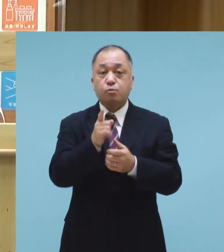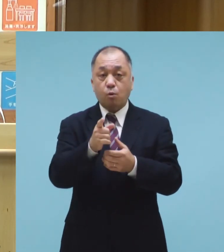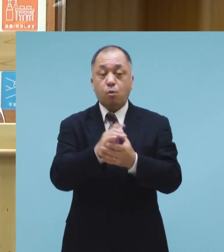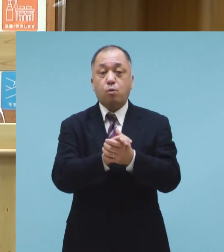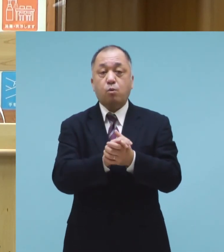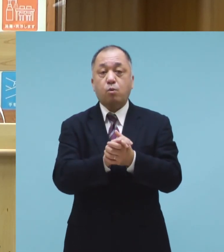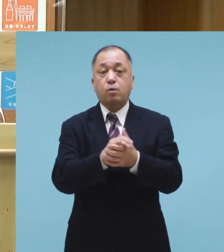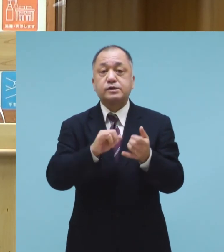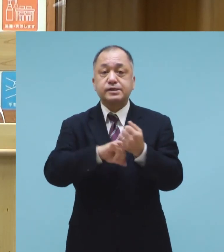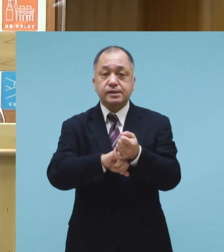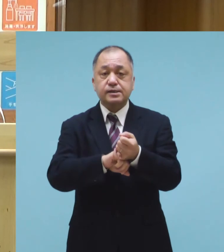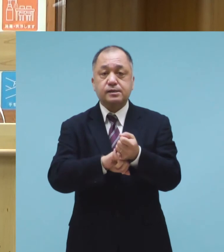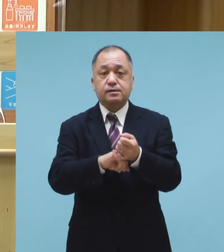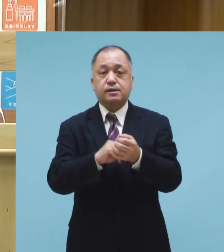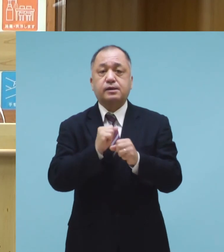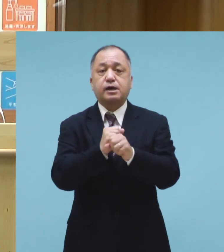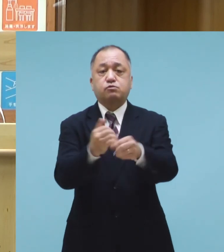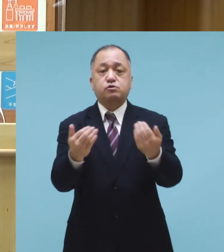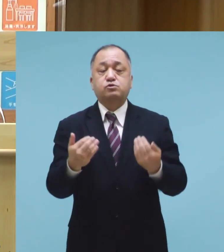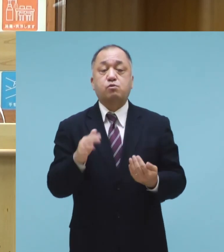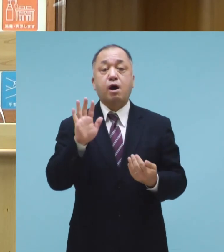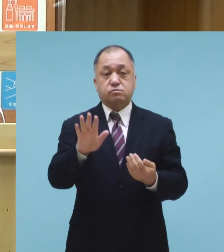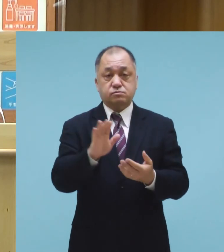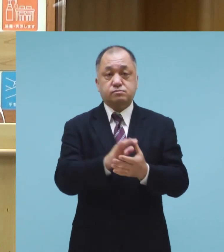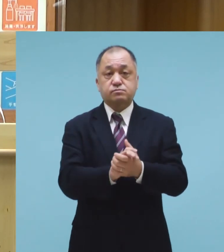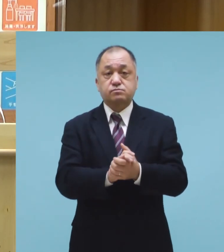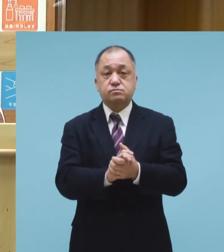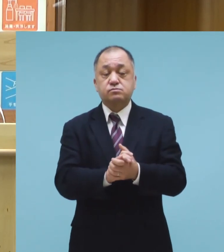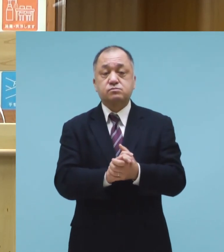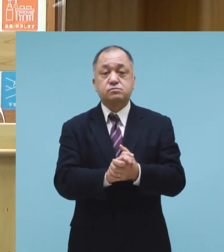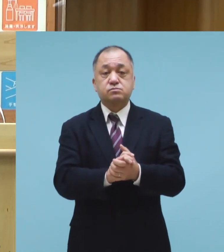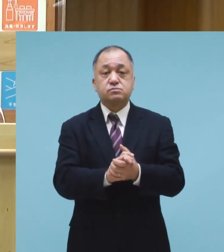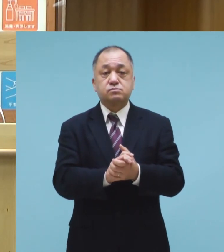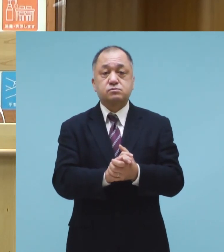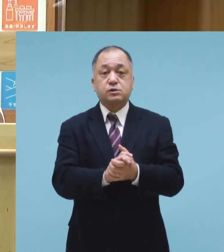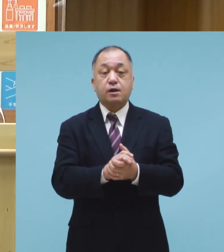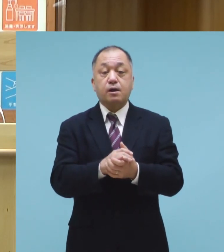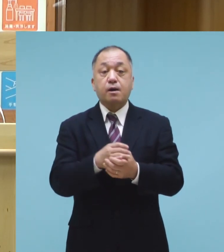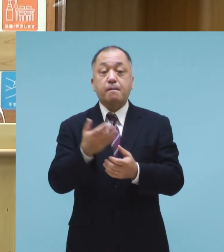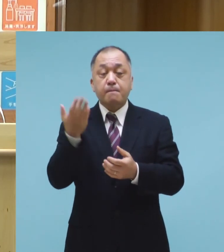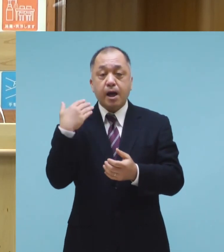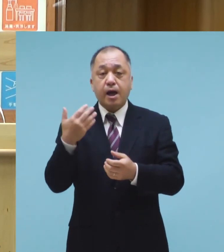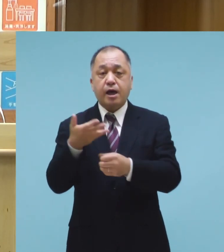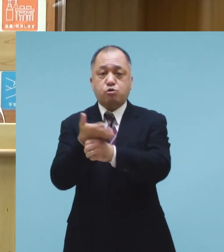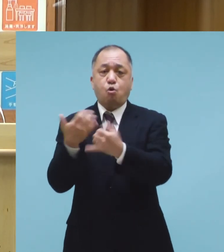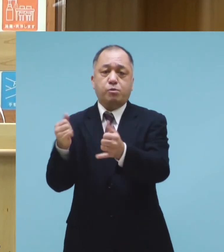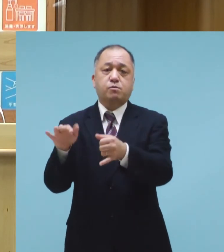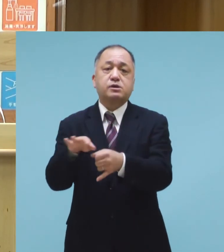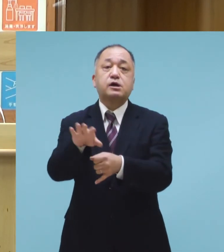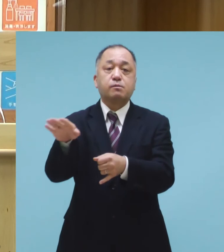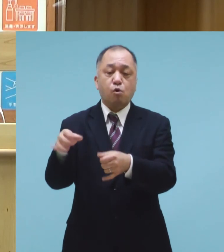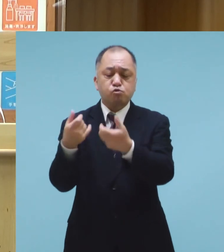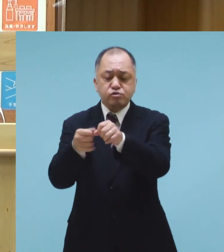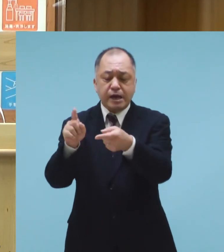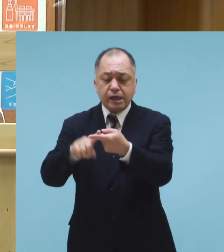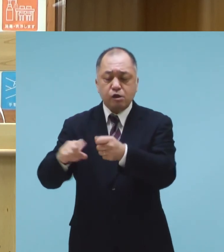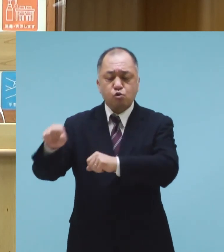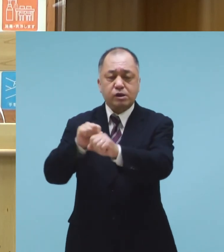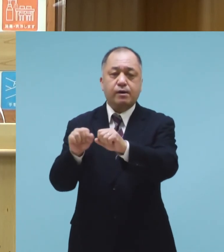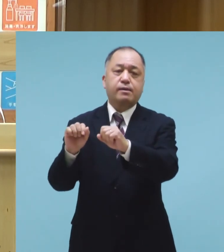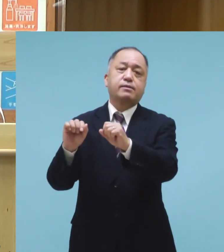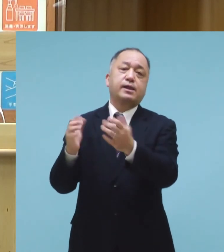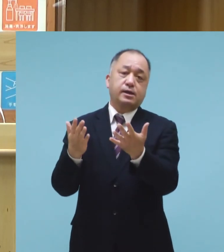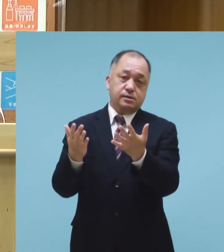ひやっていく必要があると思ってます。これは元島民の皆様からもですね具体的な動きはないんだ